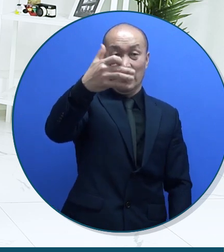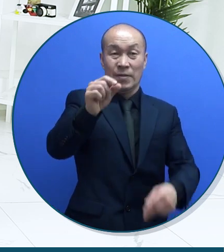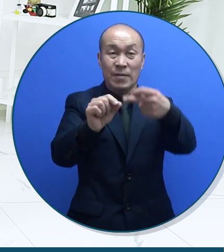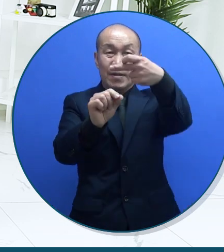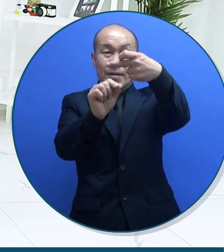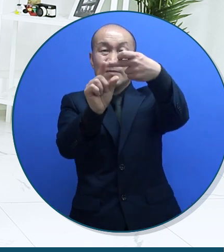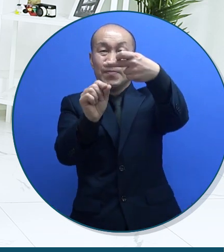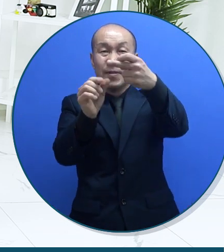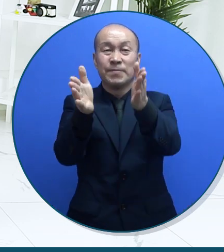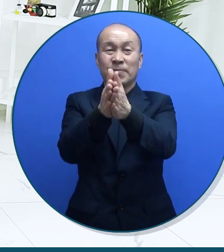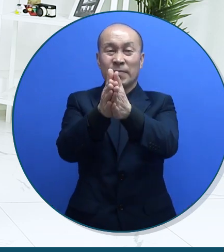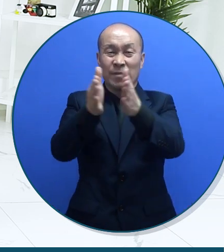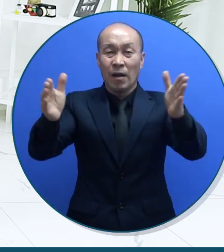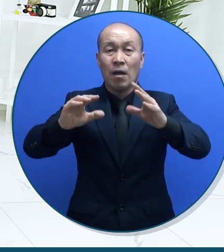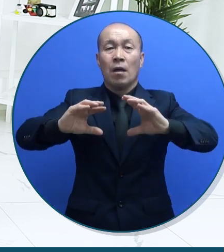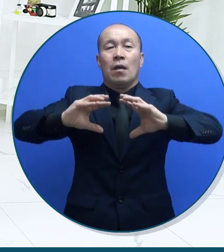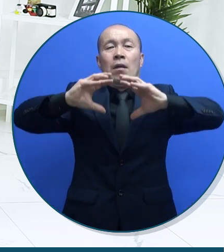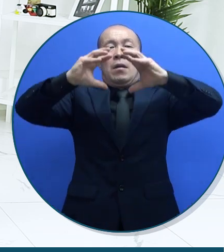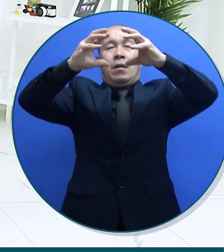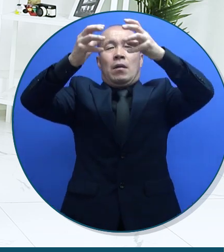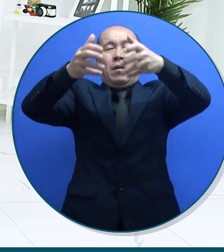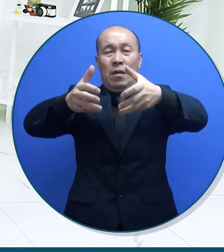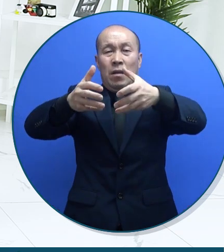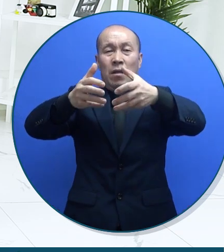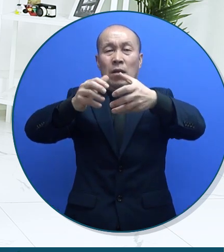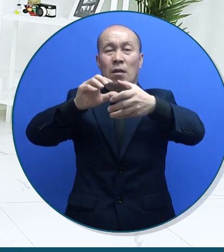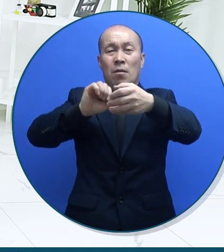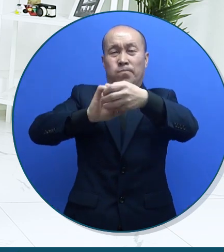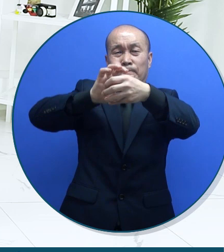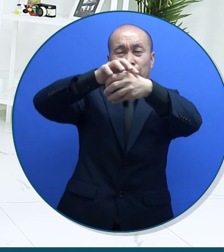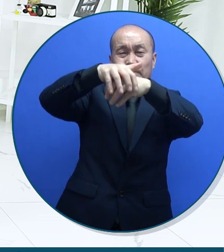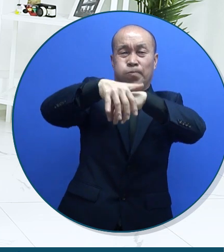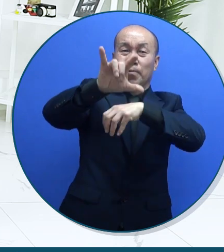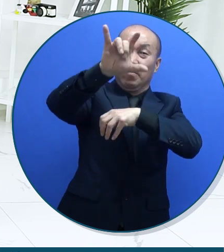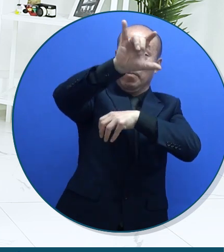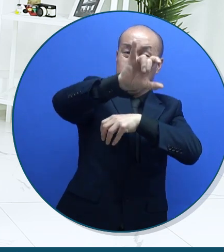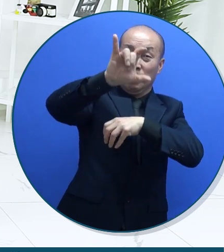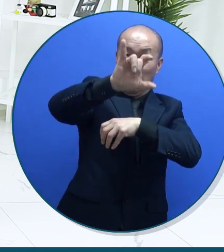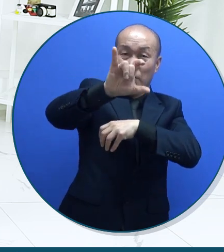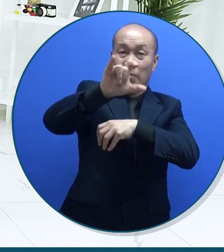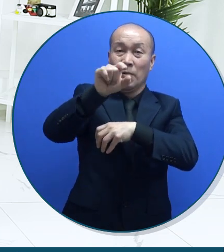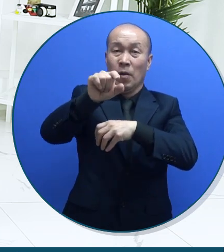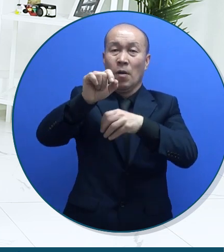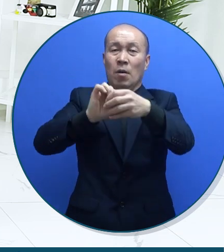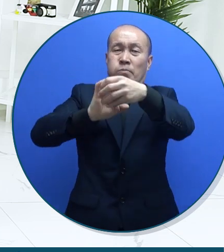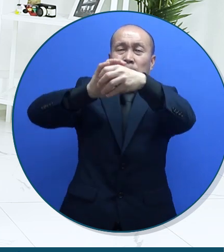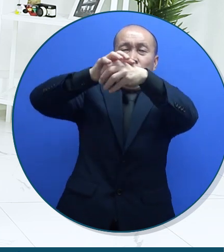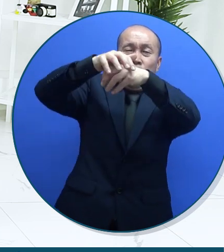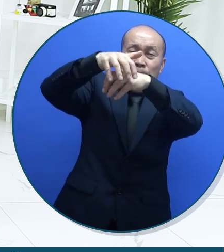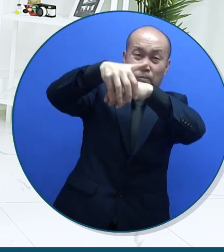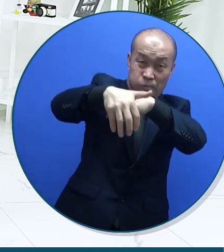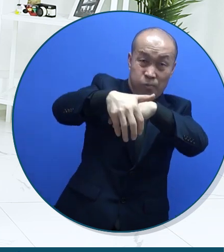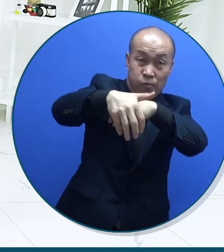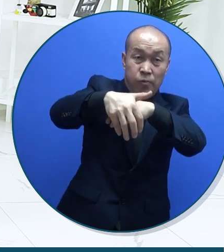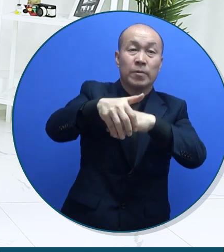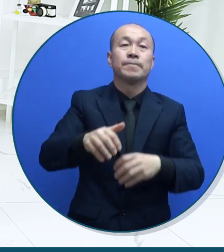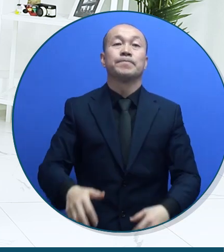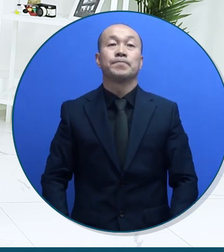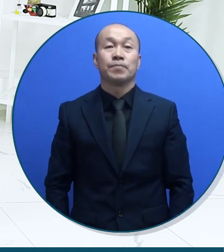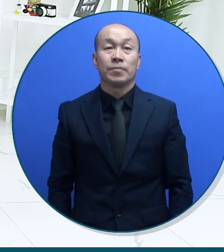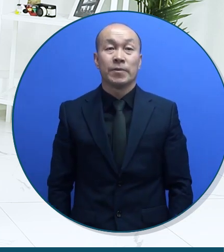(2019년 12월을) 시작으로 전 세계는 코로나19로부터 완벽하게 벗어나지 못하고